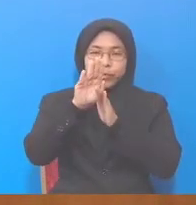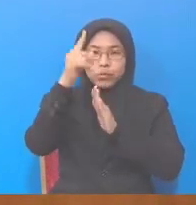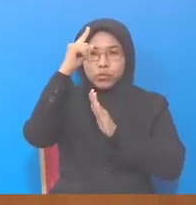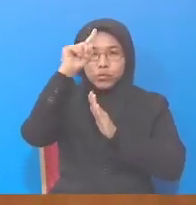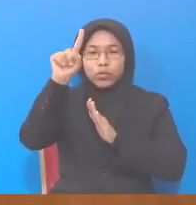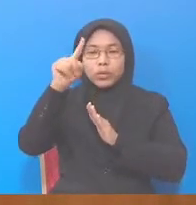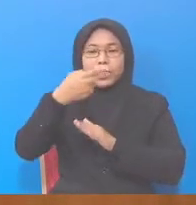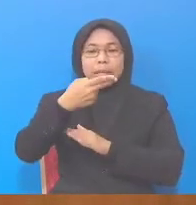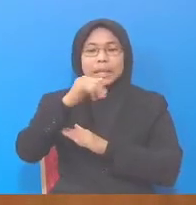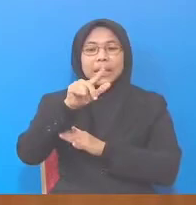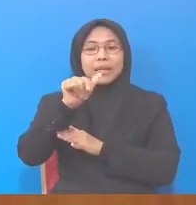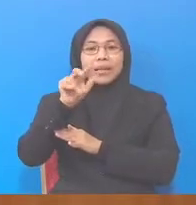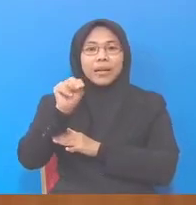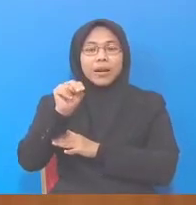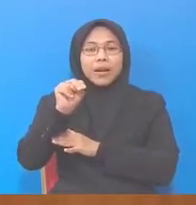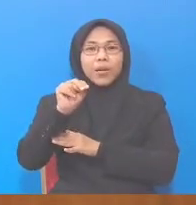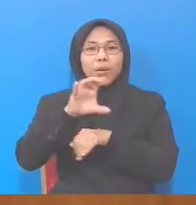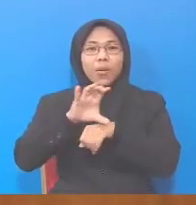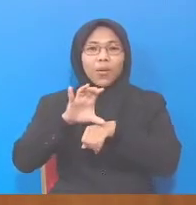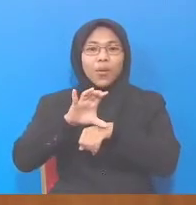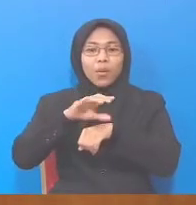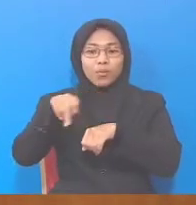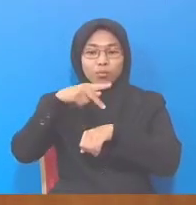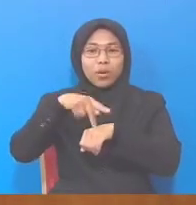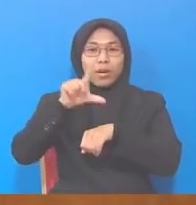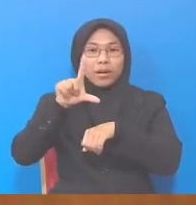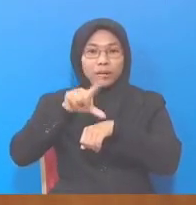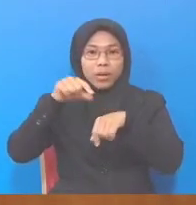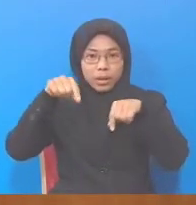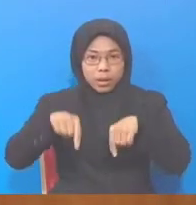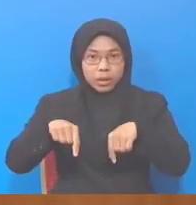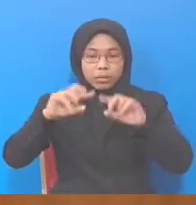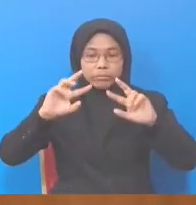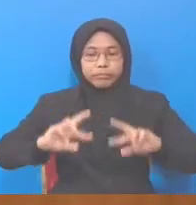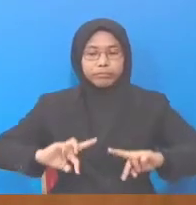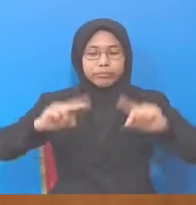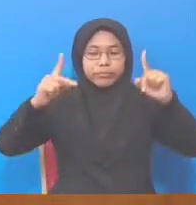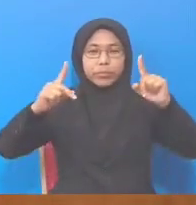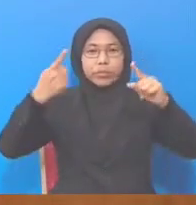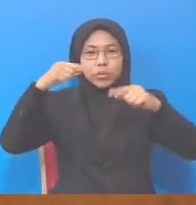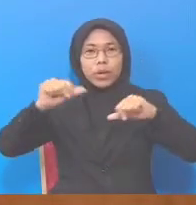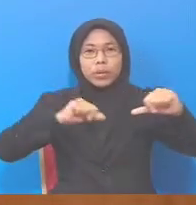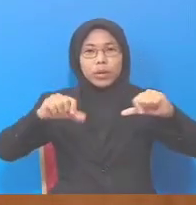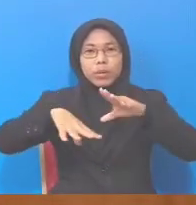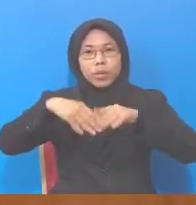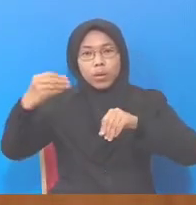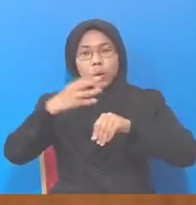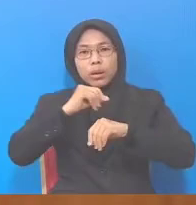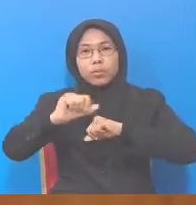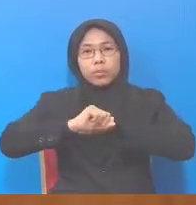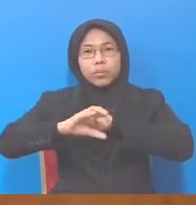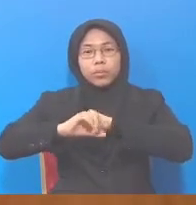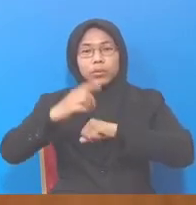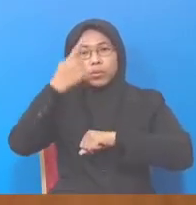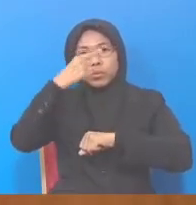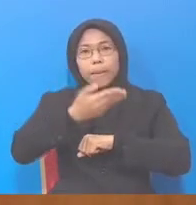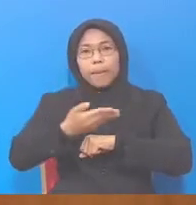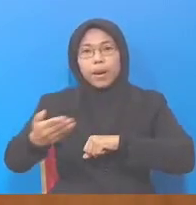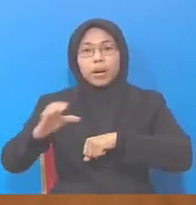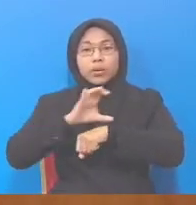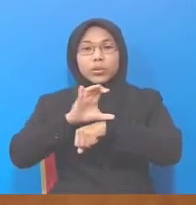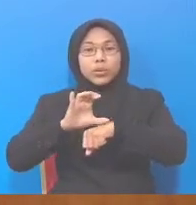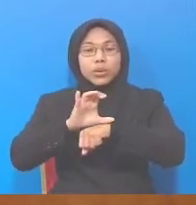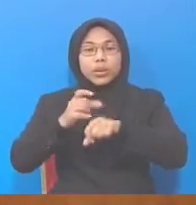sektor Hilir and Koko di Pulau ini dengan meningkatkan activity pengeluaran serta promosi produk-produk